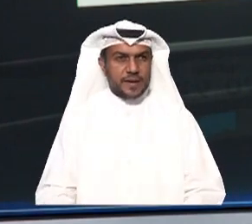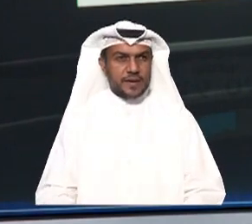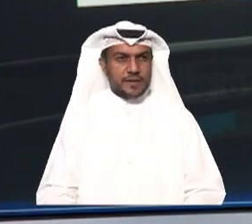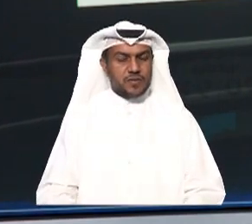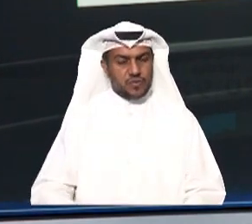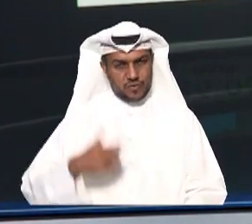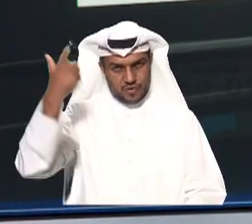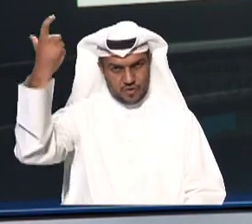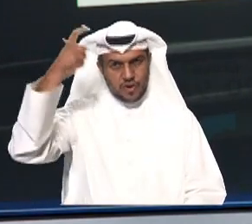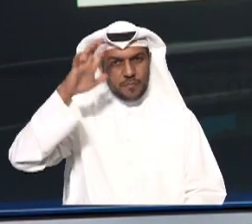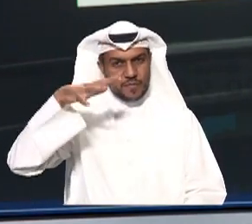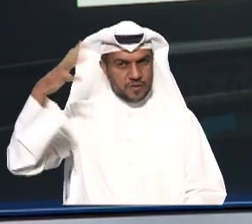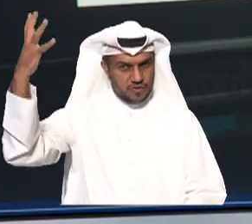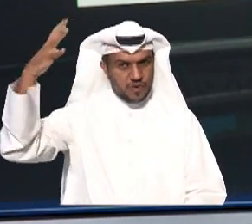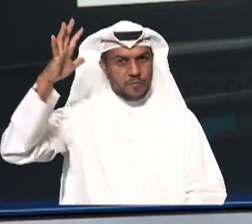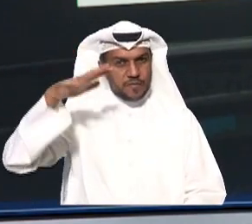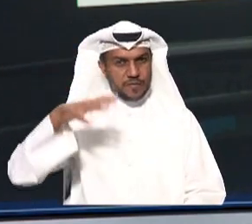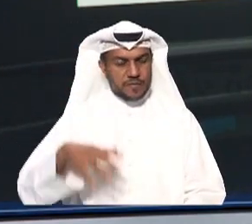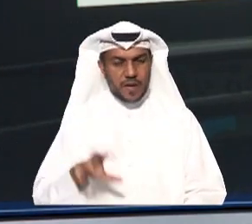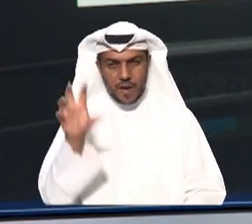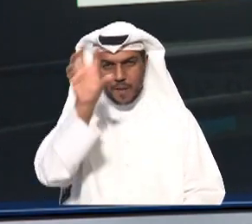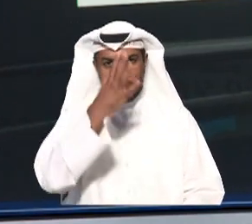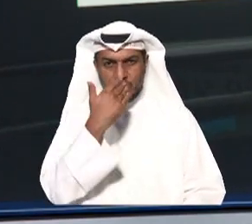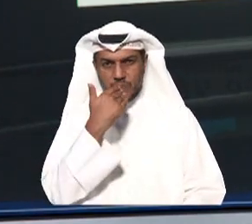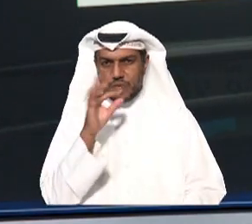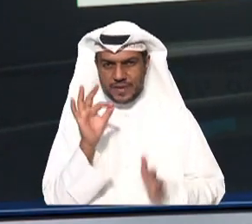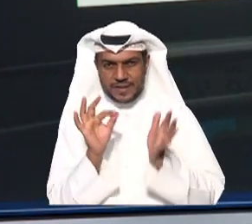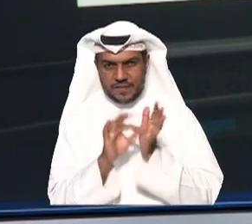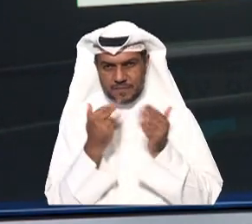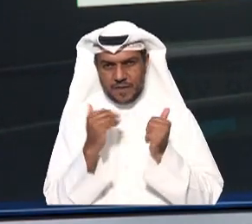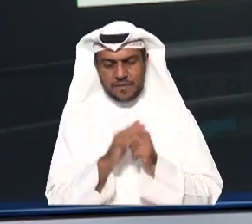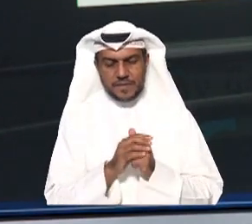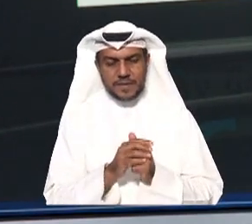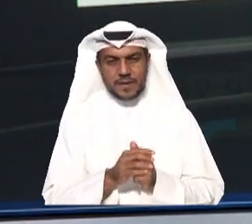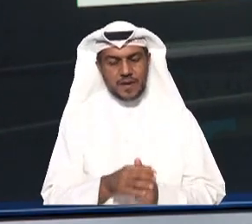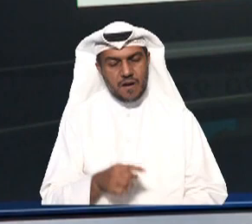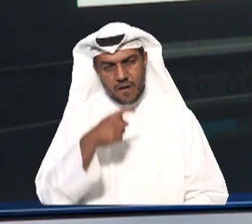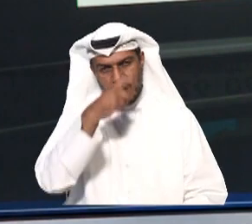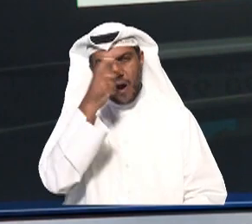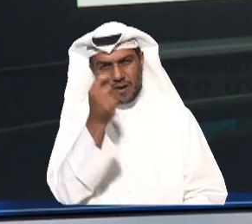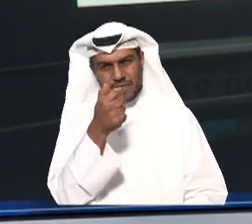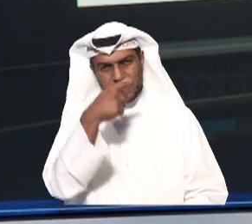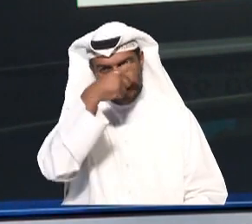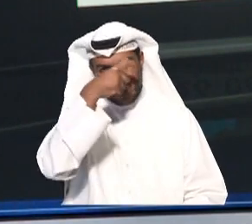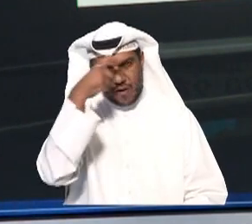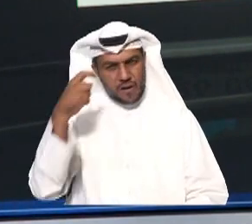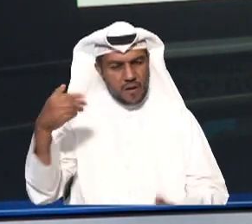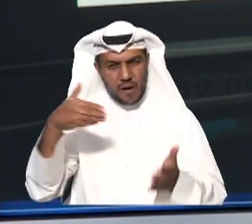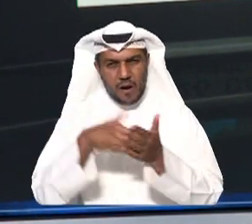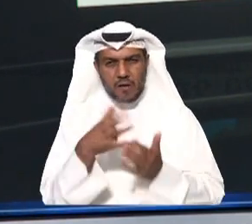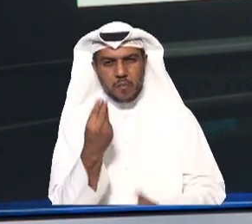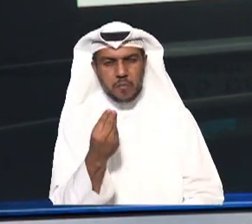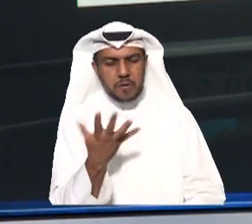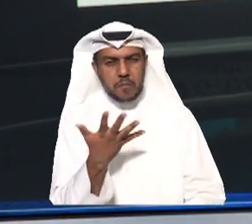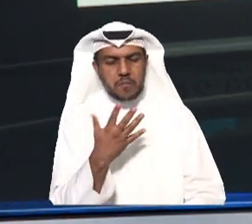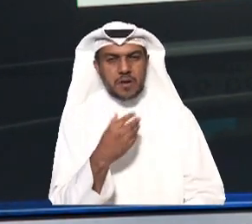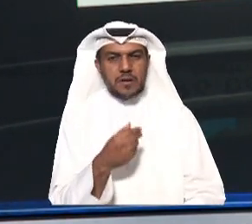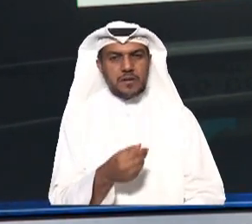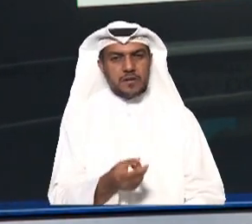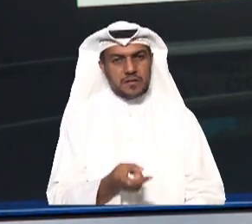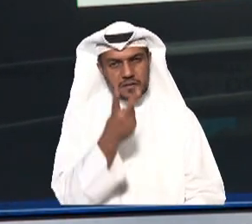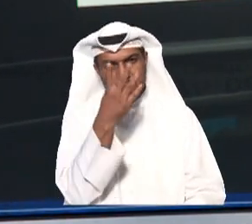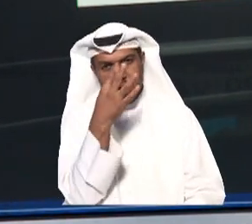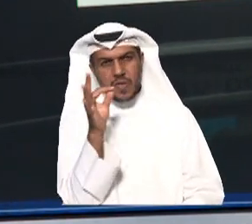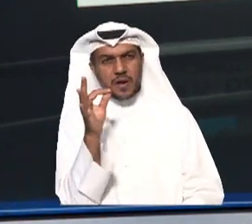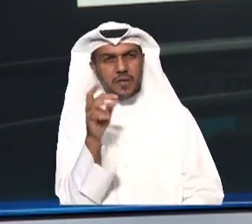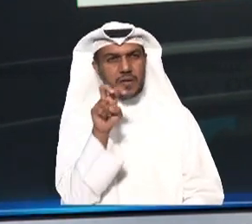مشمسة، السماء صافية خالية من السحب، أجواء حارة إلى مائلة للحرارة في فترة النهار، قد تصل درجة الحرارة العظمى ما بين